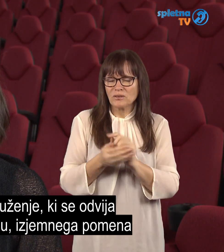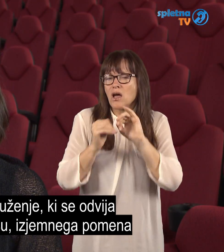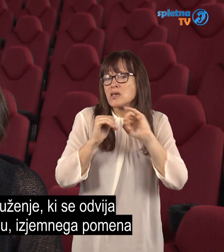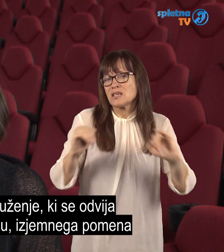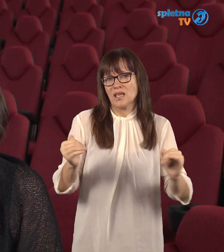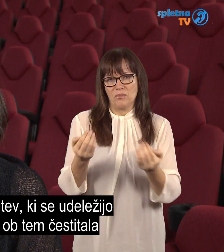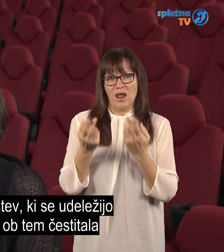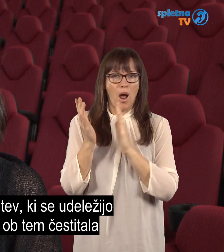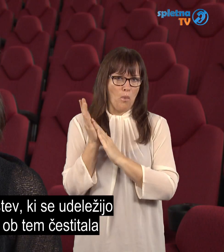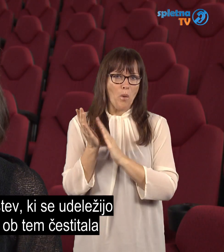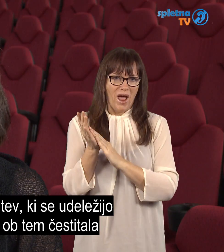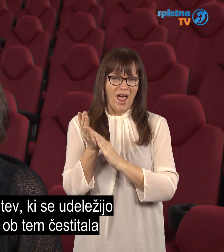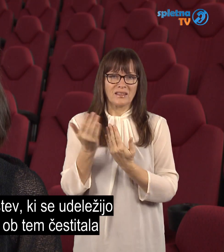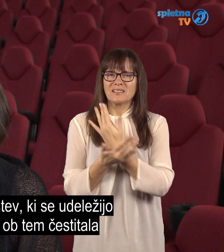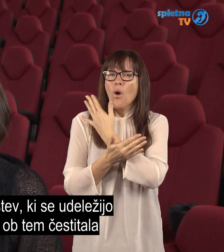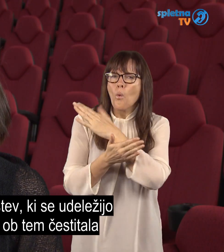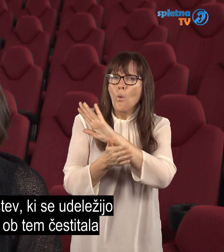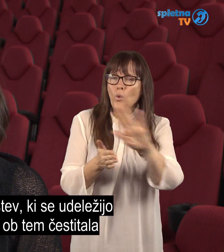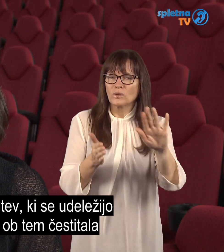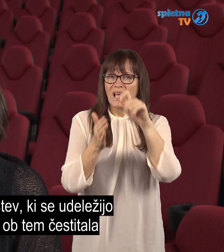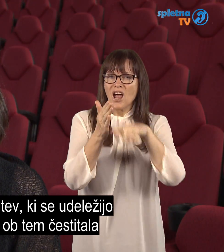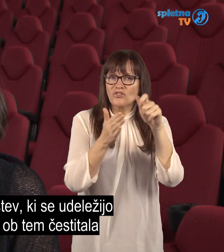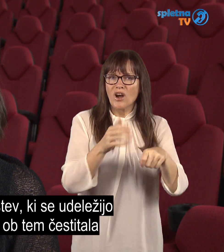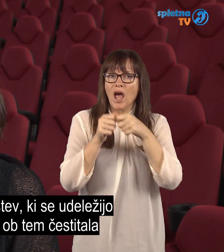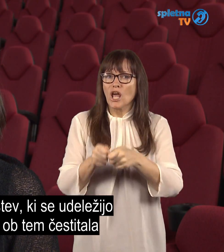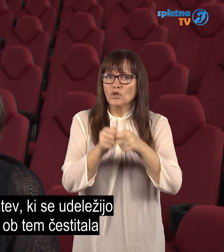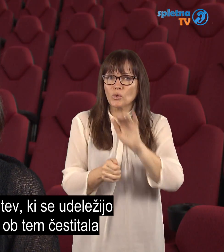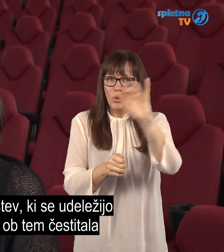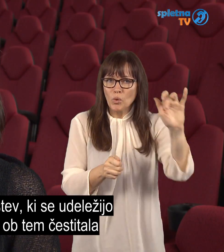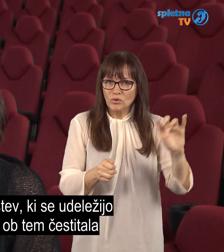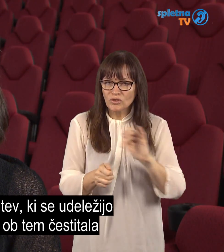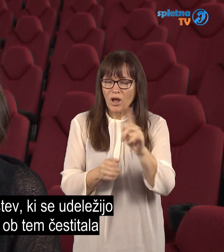izjemnega pomena za vse člane društev, ki se